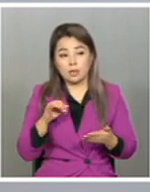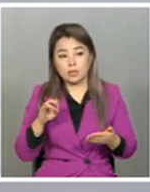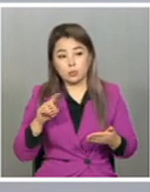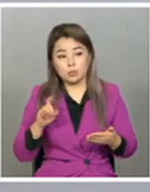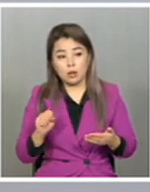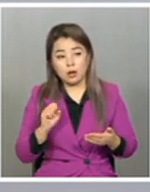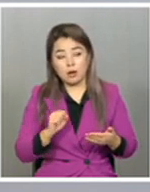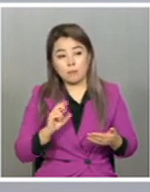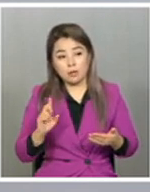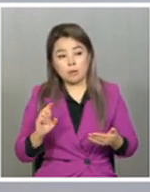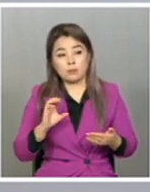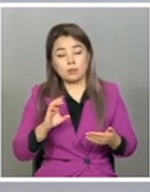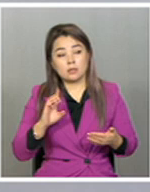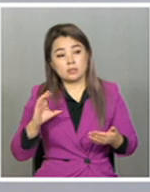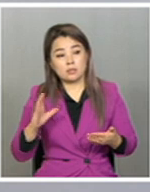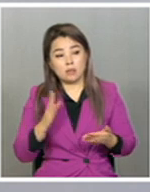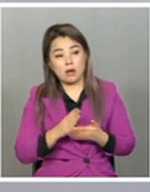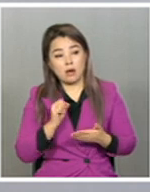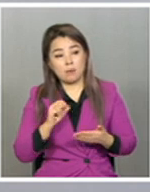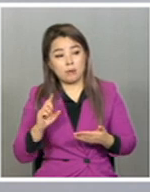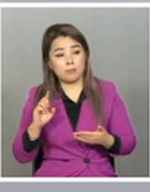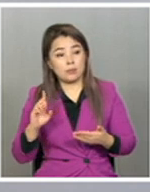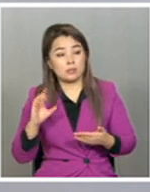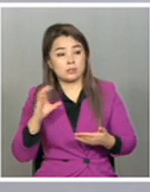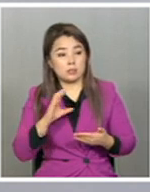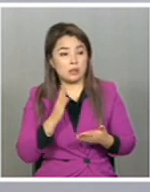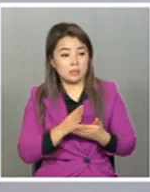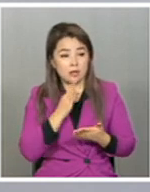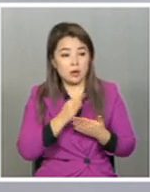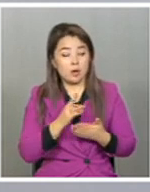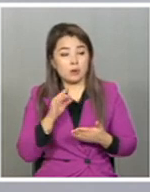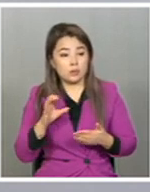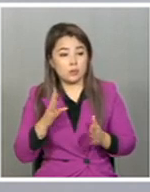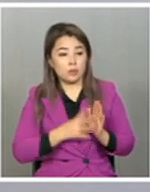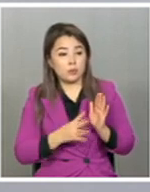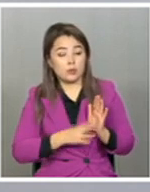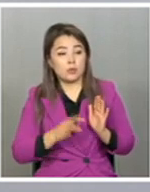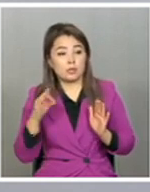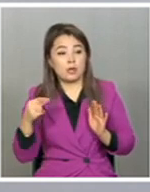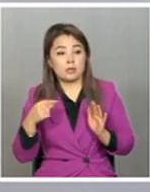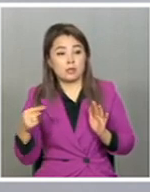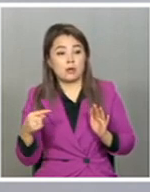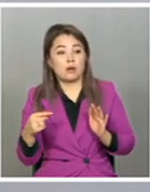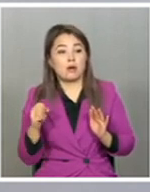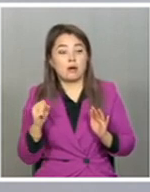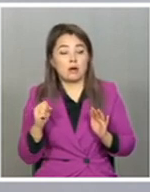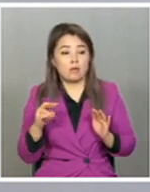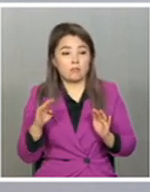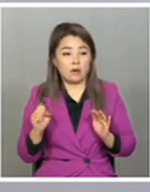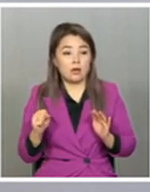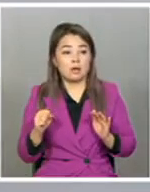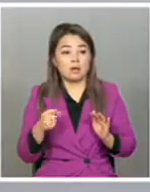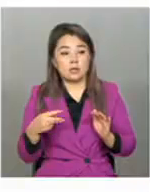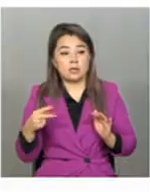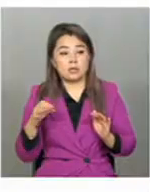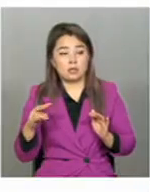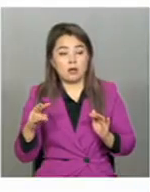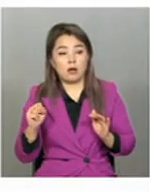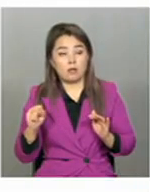BC-ның AB-ға қатынасы. Осыдан косинус 90 градус азайтылған альфа синус альфаға тең